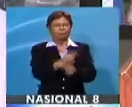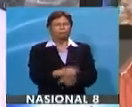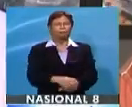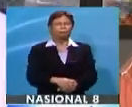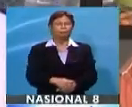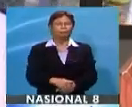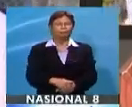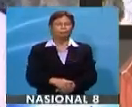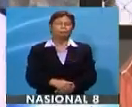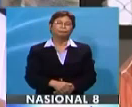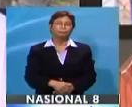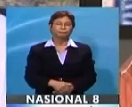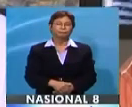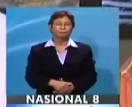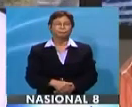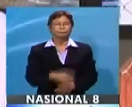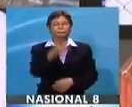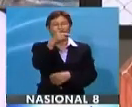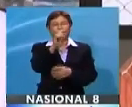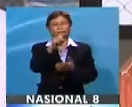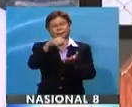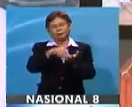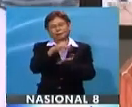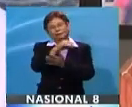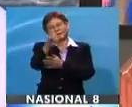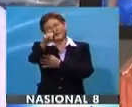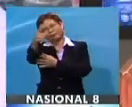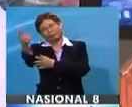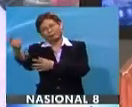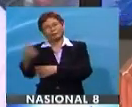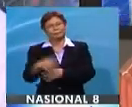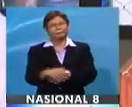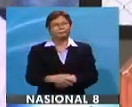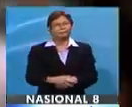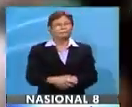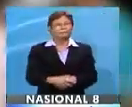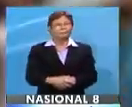dalam kes ini dan juga dalam perkara-perkara yang lain.